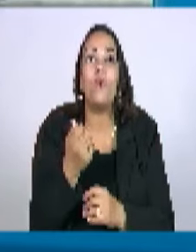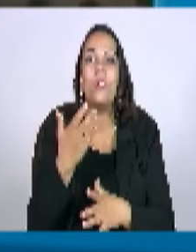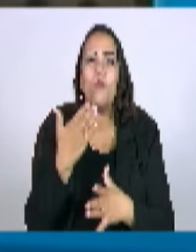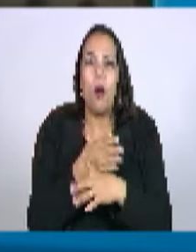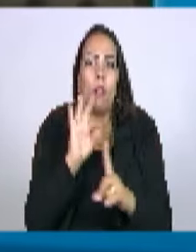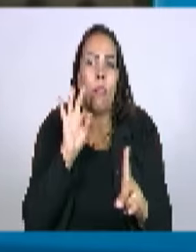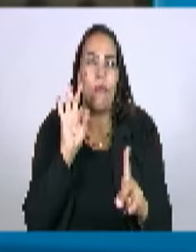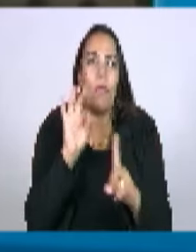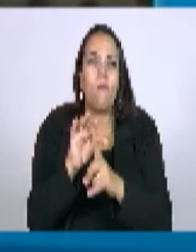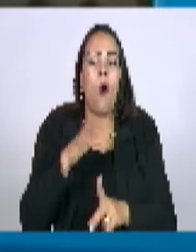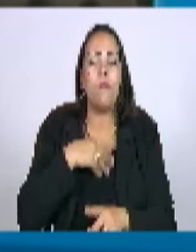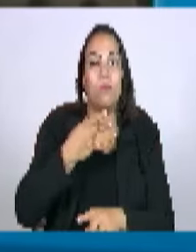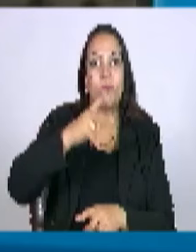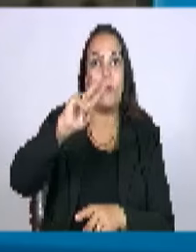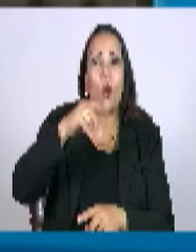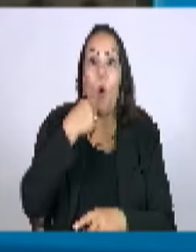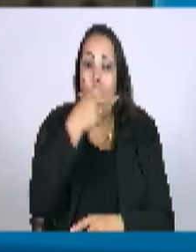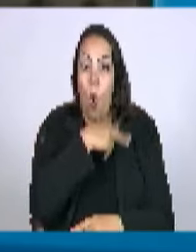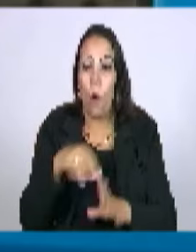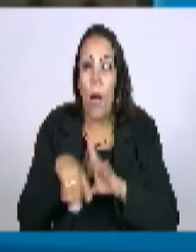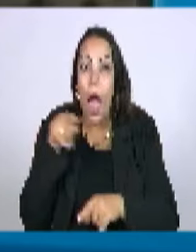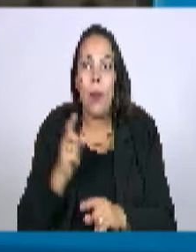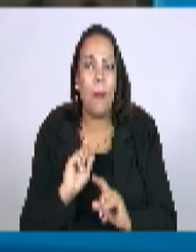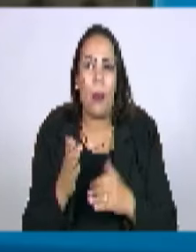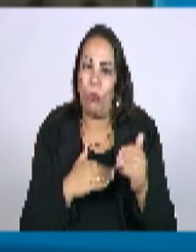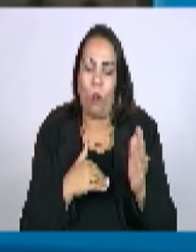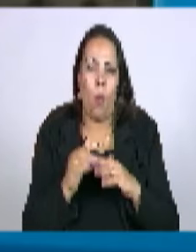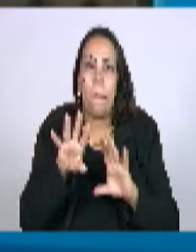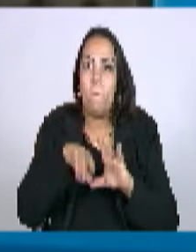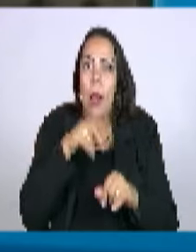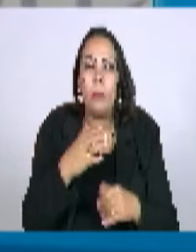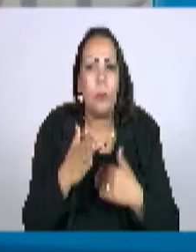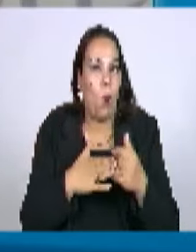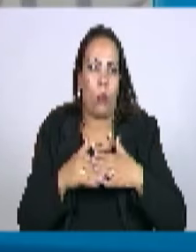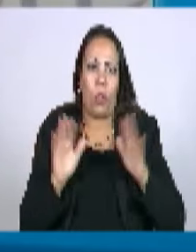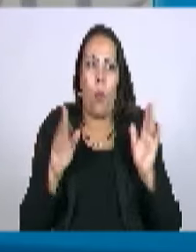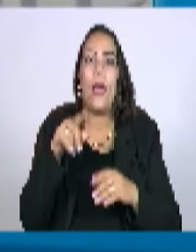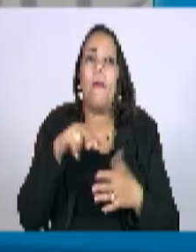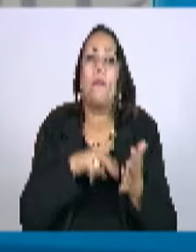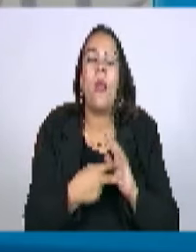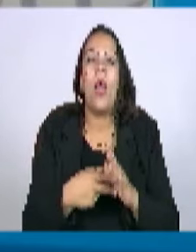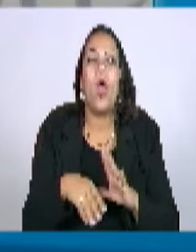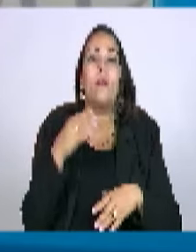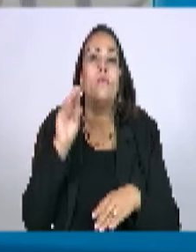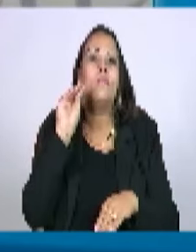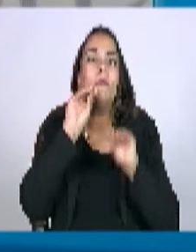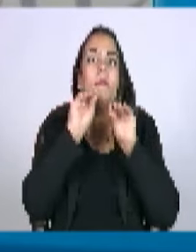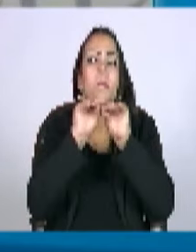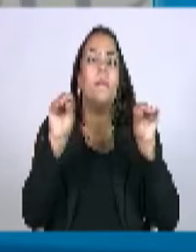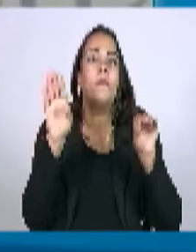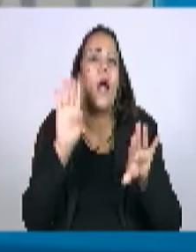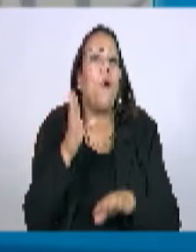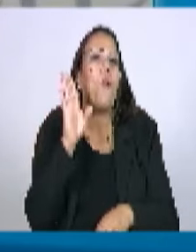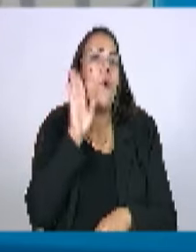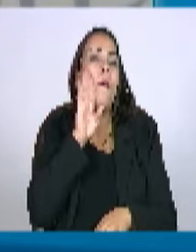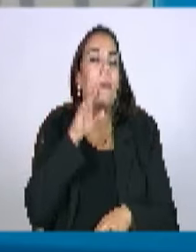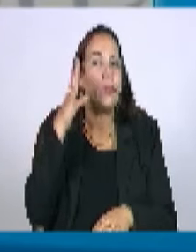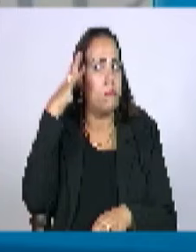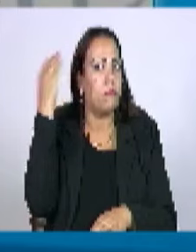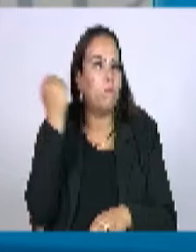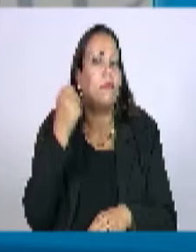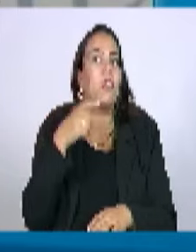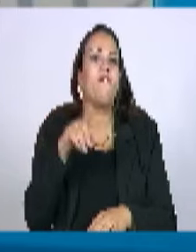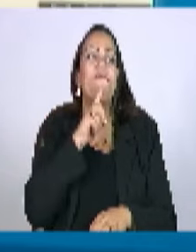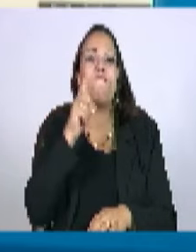وهي هنا ما بتقولش الحكومه تعمل ايه وما تعملش ايه لكن هي بتلعب دور الناصح الفني او الخبير الفني فطبعا